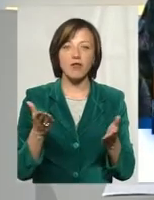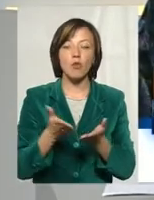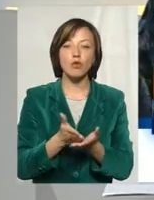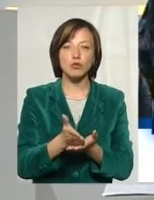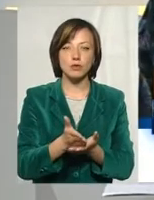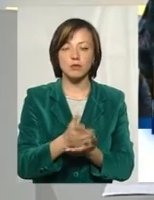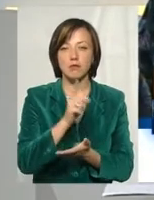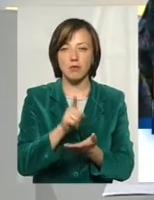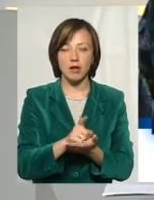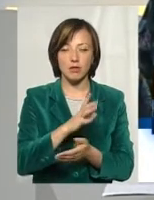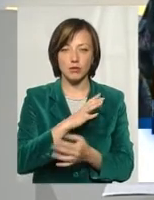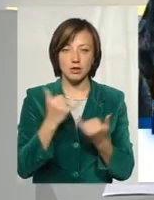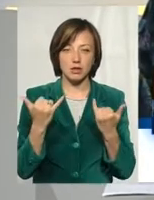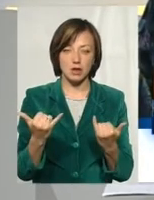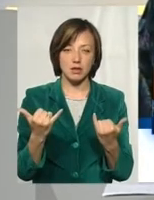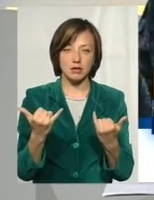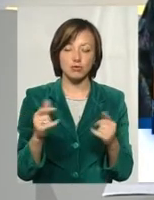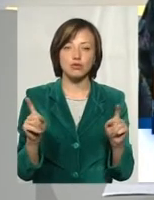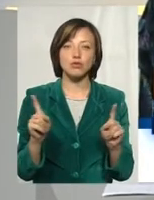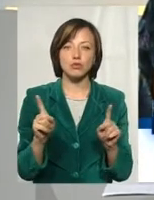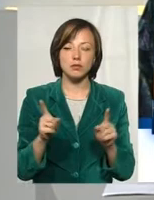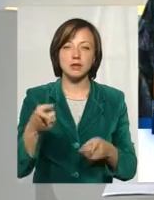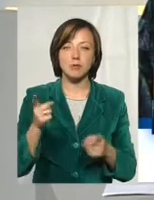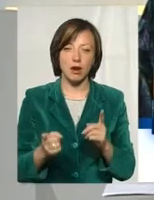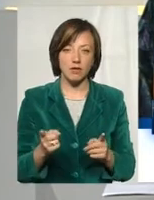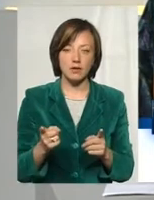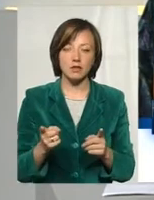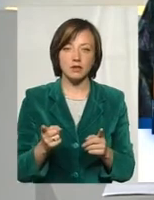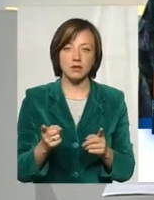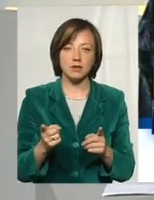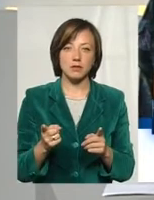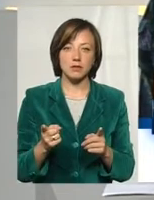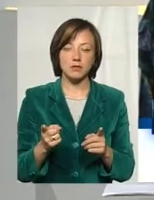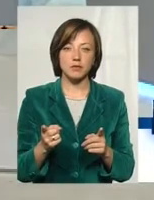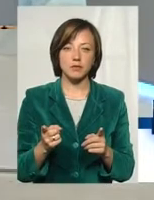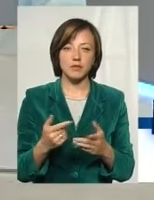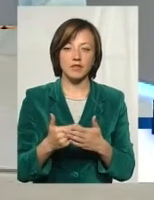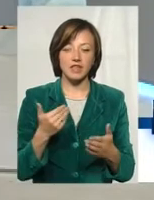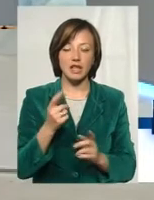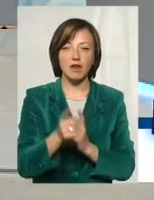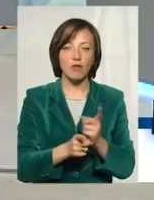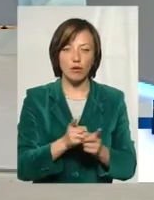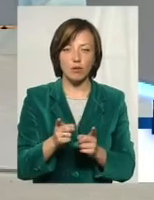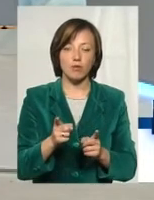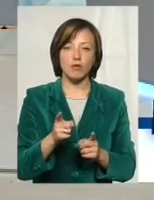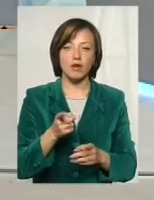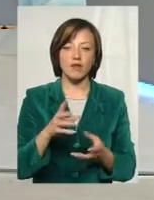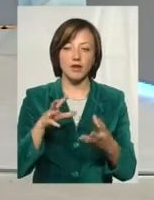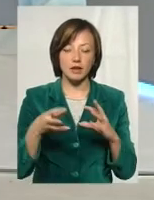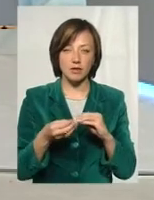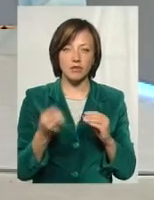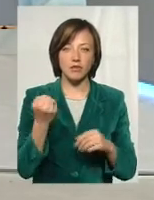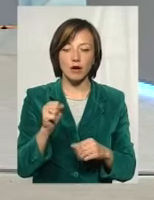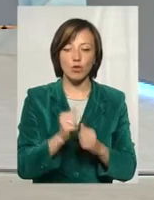вашу думку, мала би зараз розвиватися, щоб справді від неї, від її реалізації, ефективності,